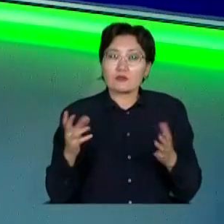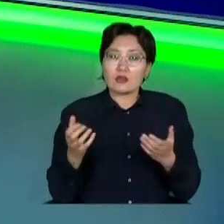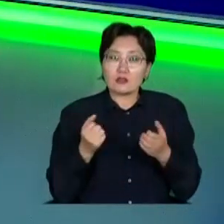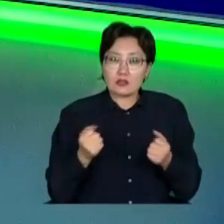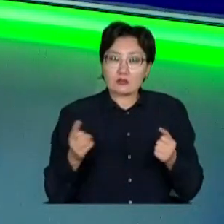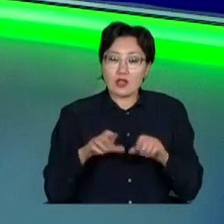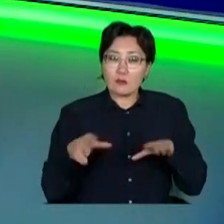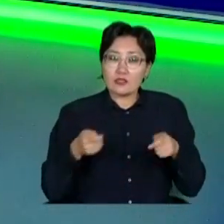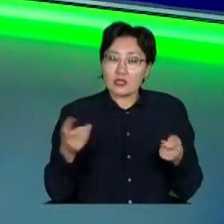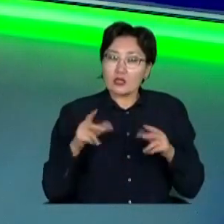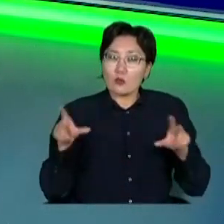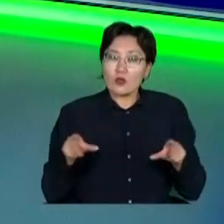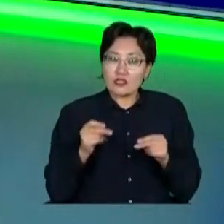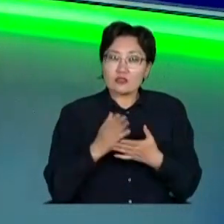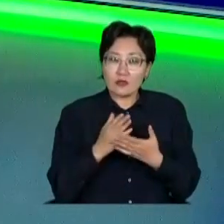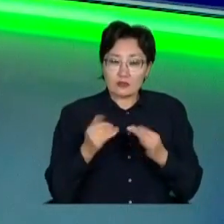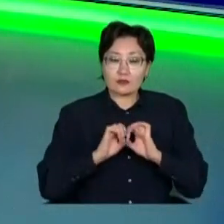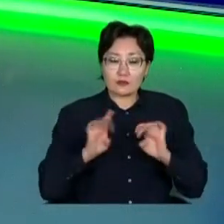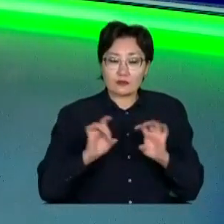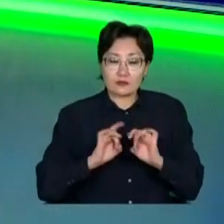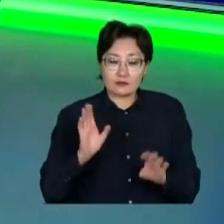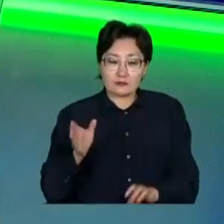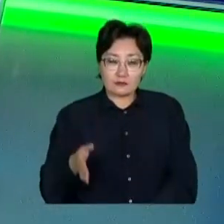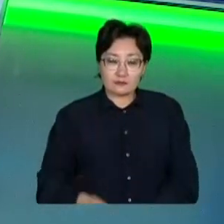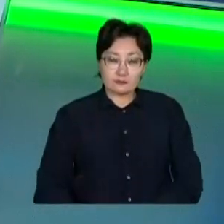қандай уәде беріп отыр? Өмір Серікбекұлы тарқатып айтады.